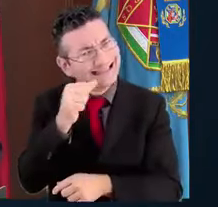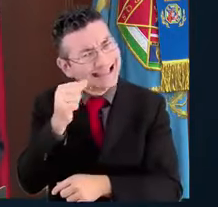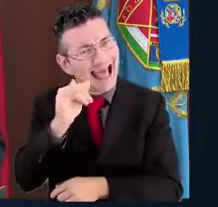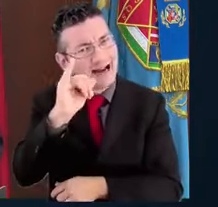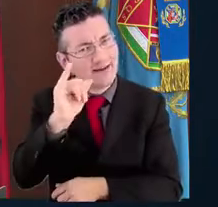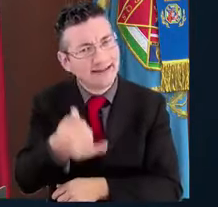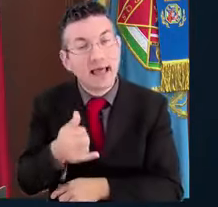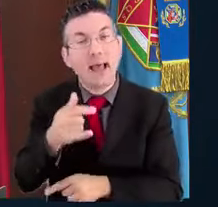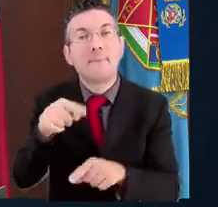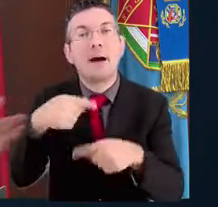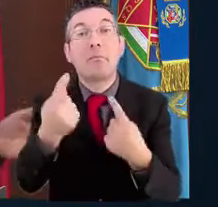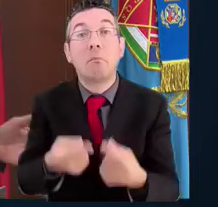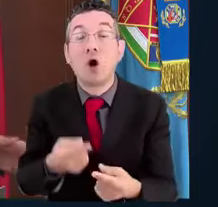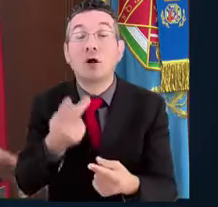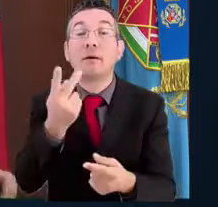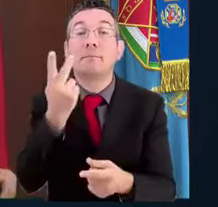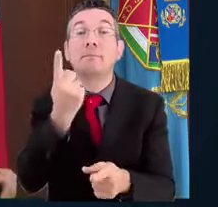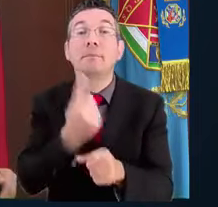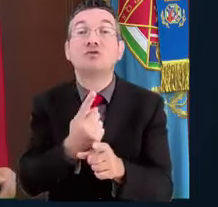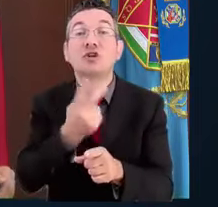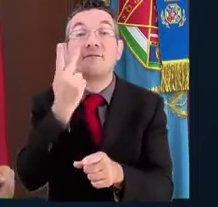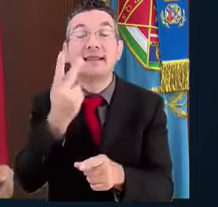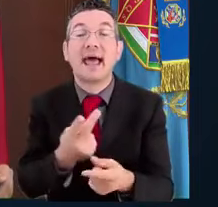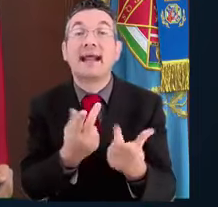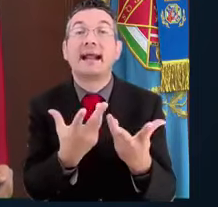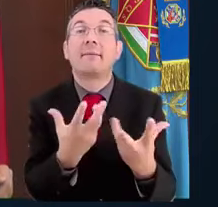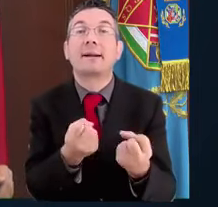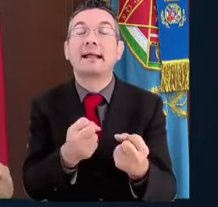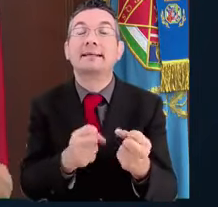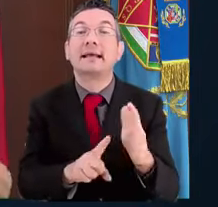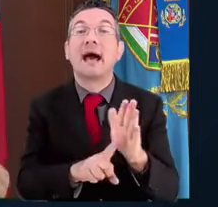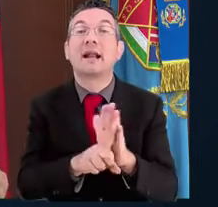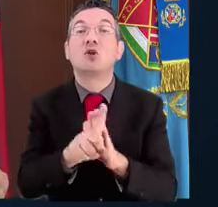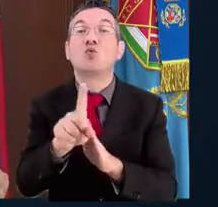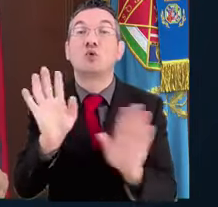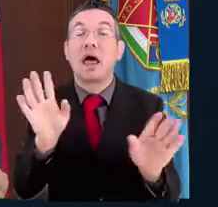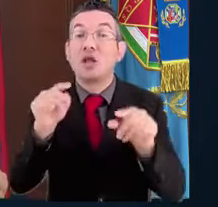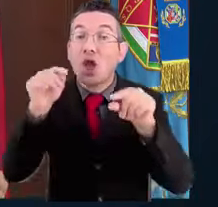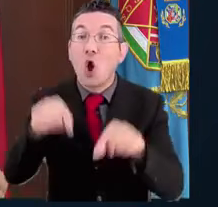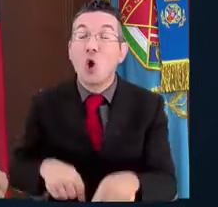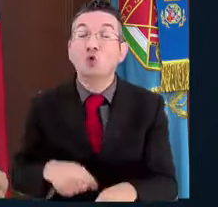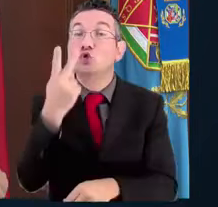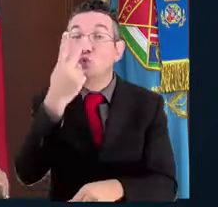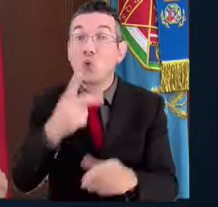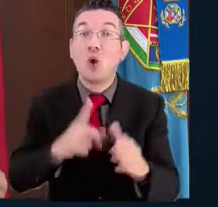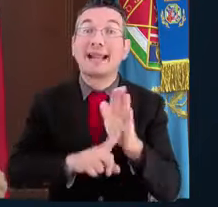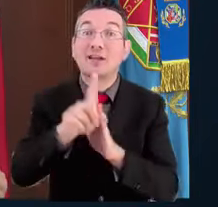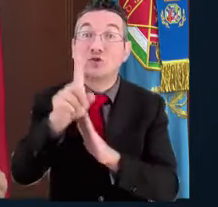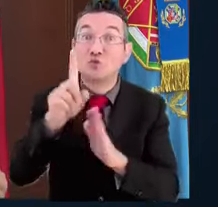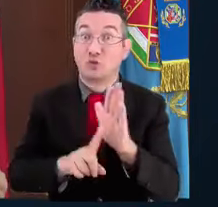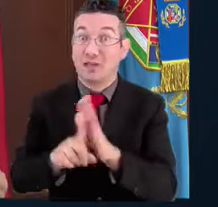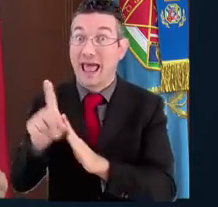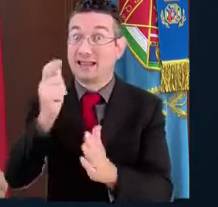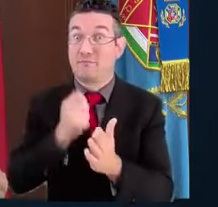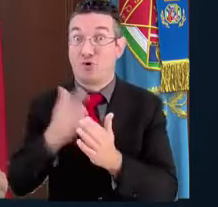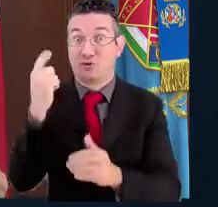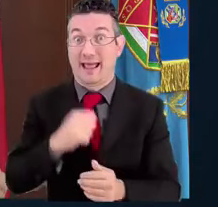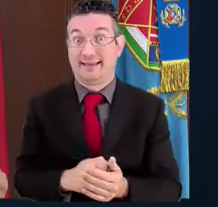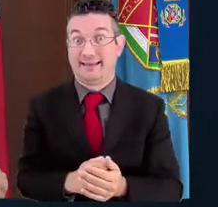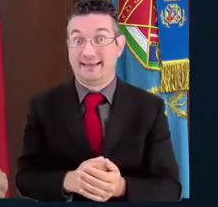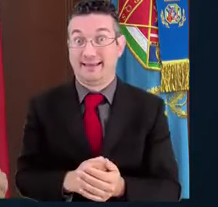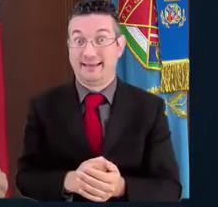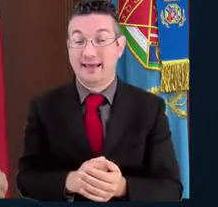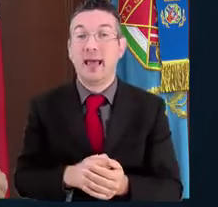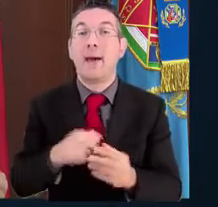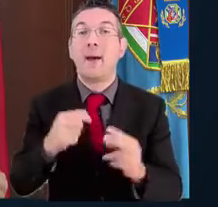a terra i risultati perché se no non abbiamo risolto nulla oggi scarichiamo a terra due risultati importanti due sportelli in due in due